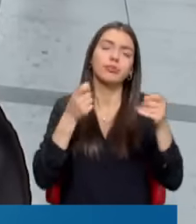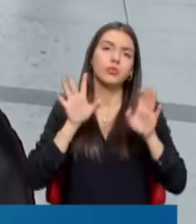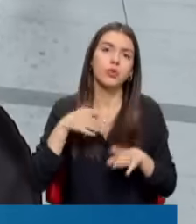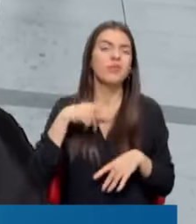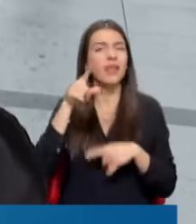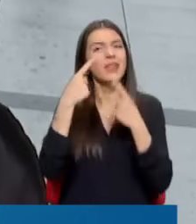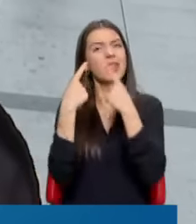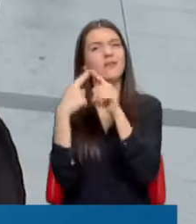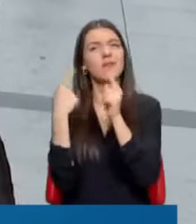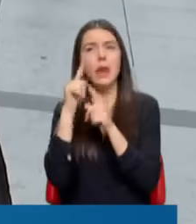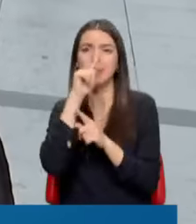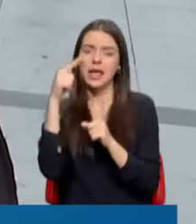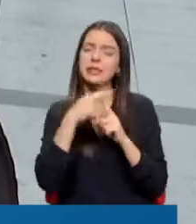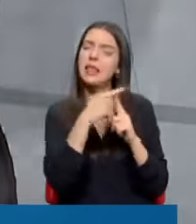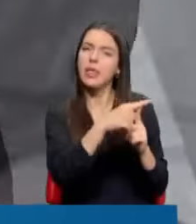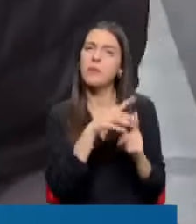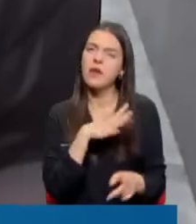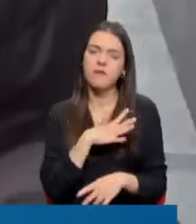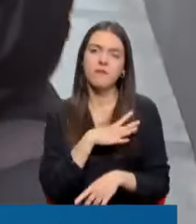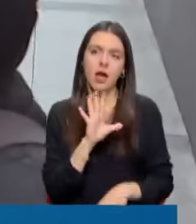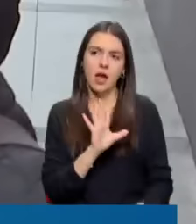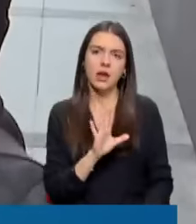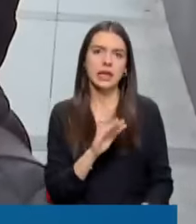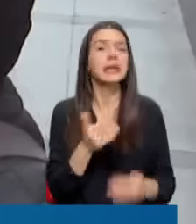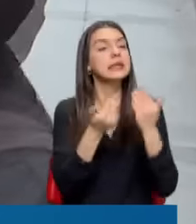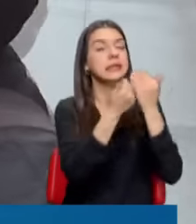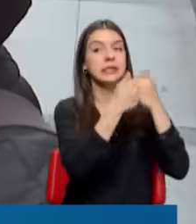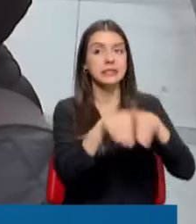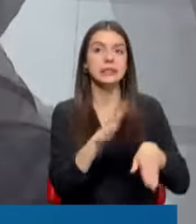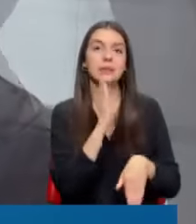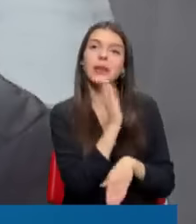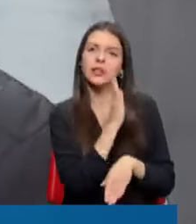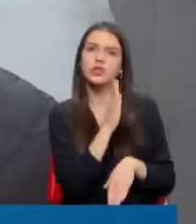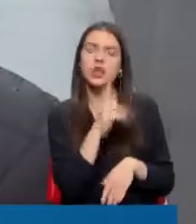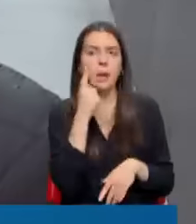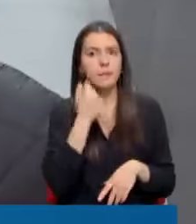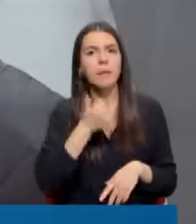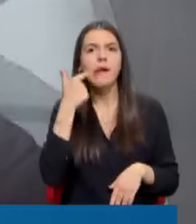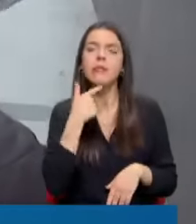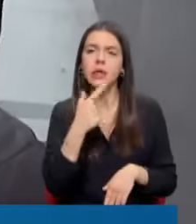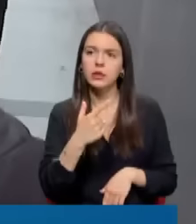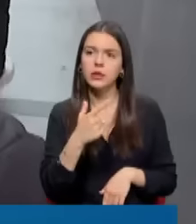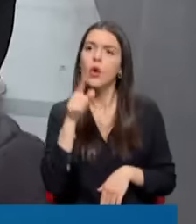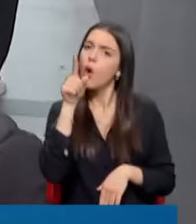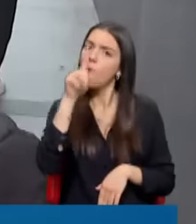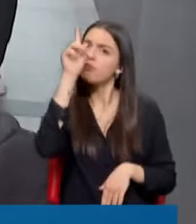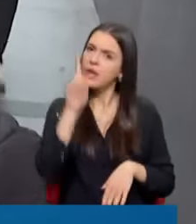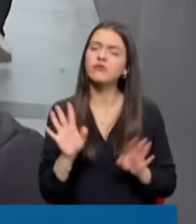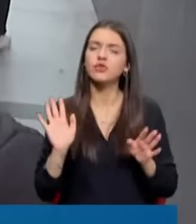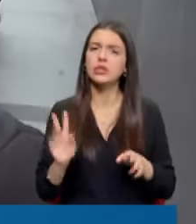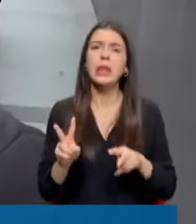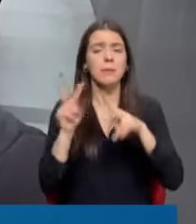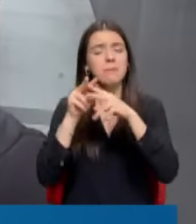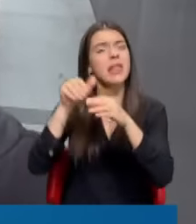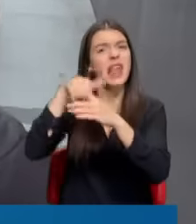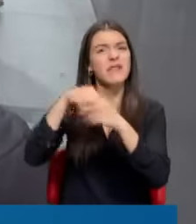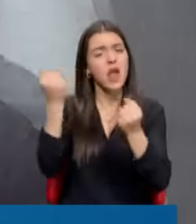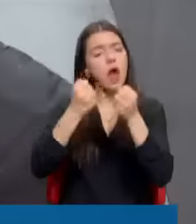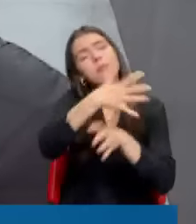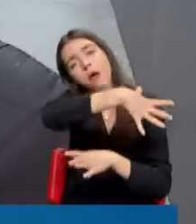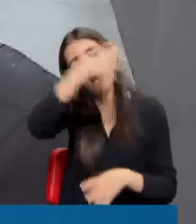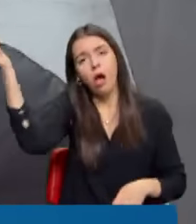farklı bir yerlerde tepkimizi göstermeliyiz. Kısıtlamaya gidecekmiş dedi ya bakan. Önce onlardan başlasın. Milletvekillerin arabalarını çeksinler